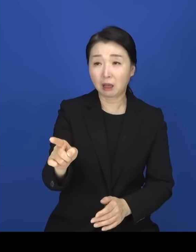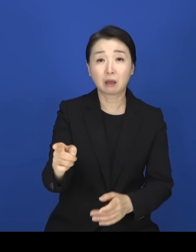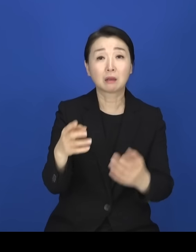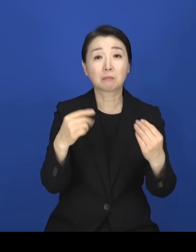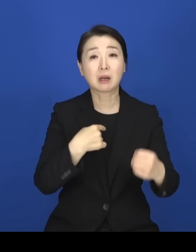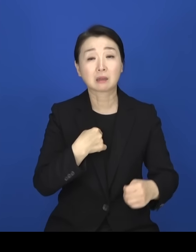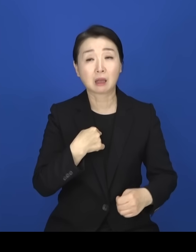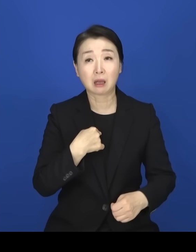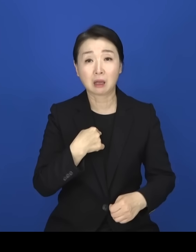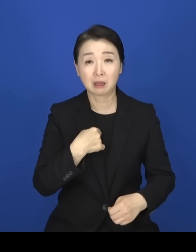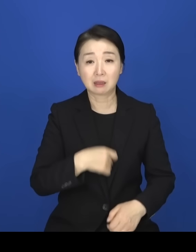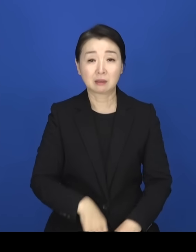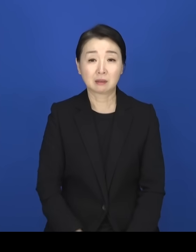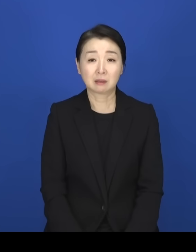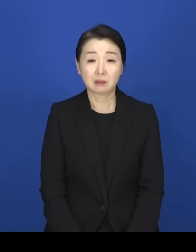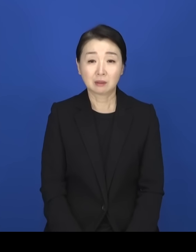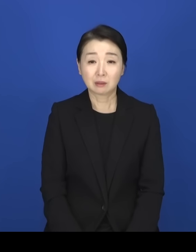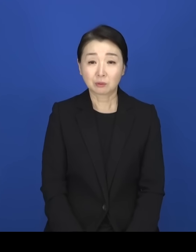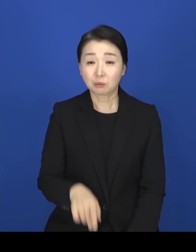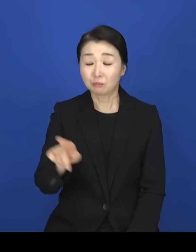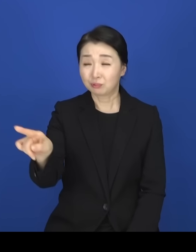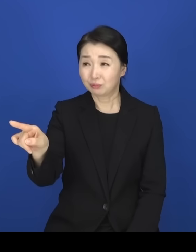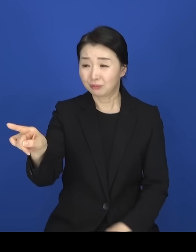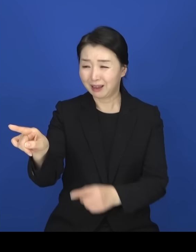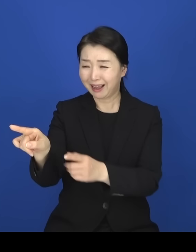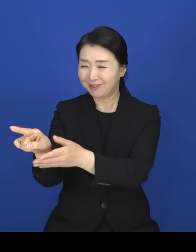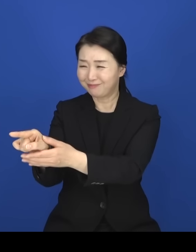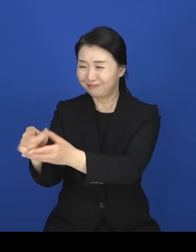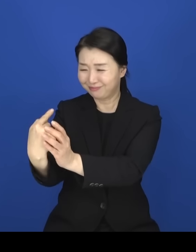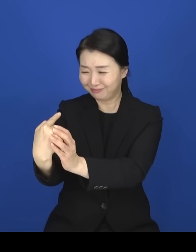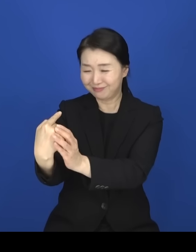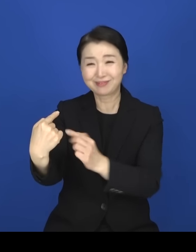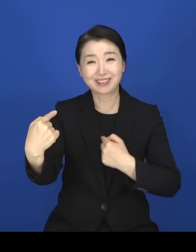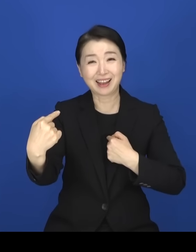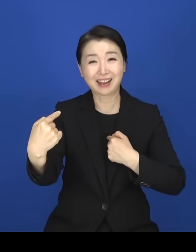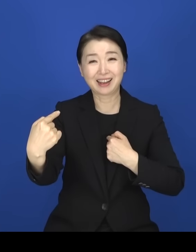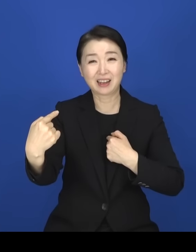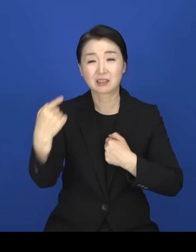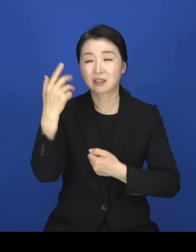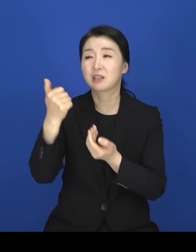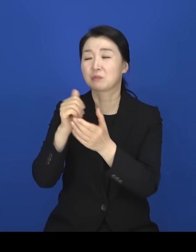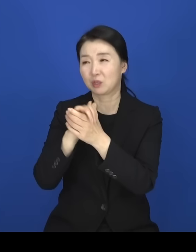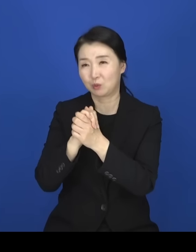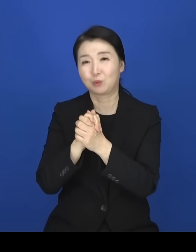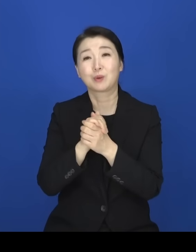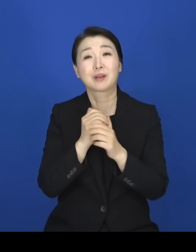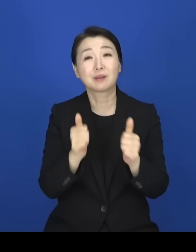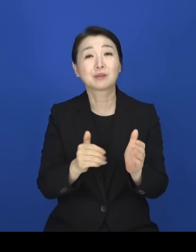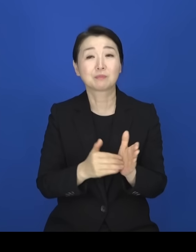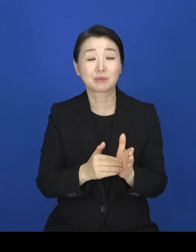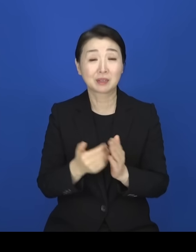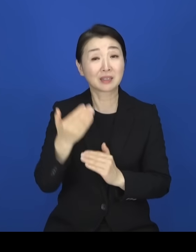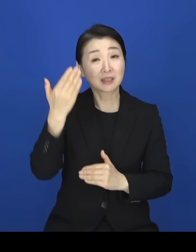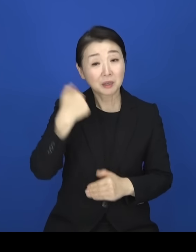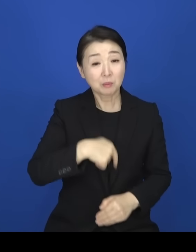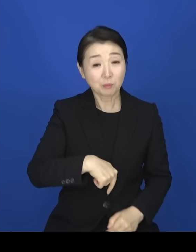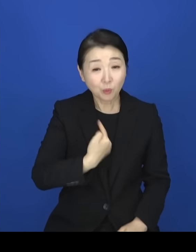그걸 제가 이제 눈치채면서 엄청 꺾어가지고 이제 저한테 많이 하죠. 그럼요. 그거를. 이제 하나님한테 많이 기도하고 예전에는 본인